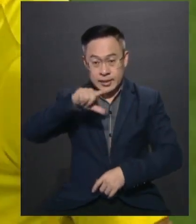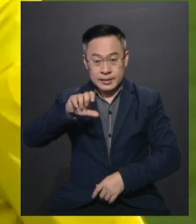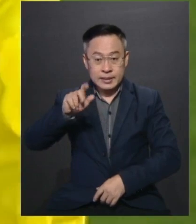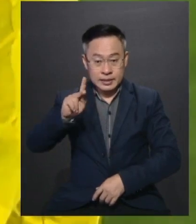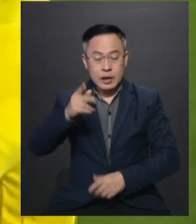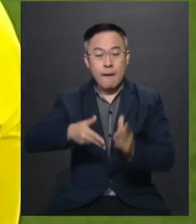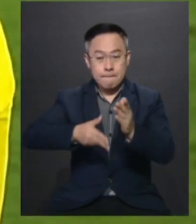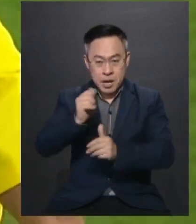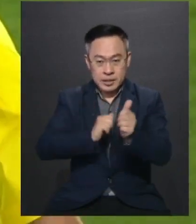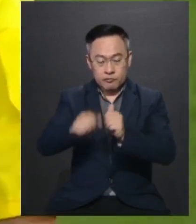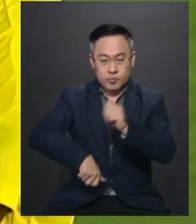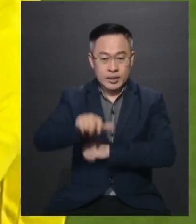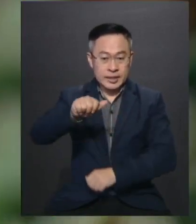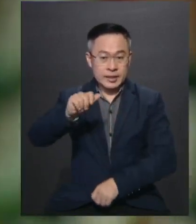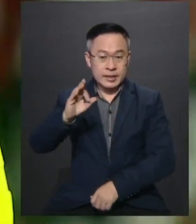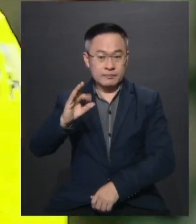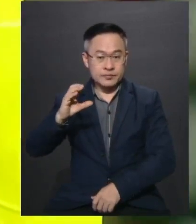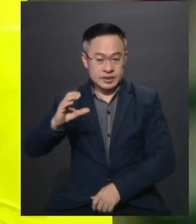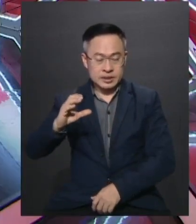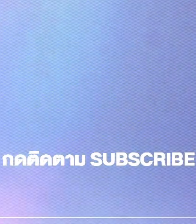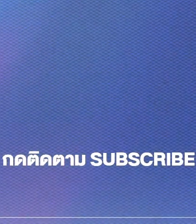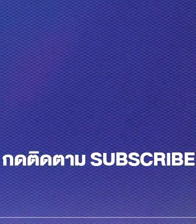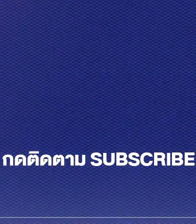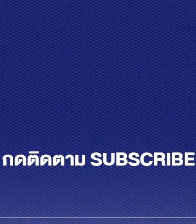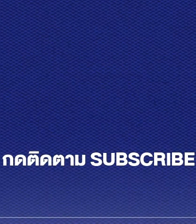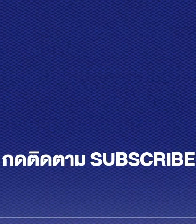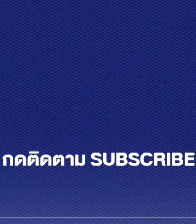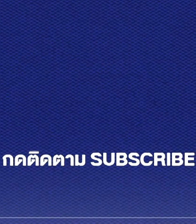AFC Champions Leagueเป็นที่เรียบร้อยครับ